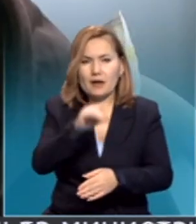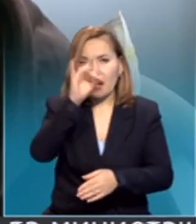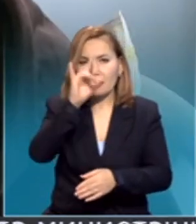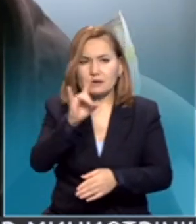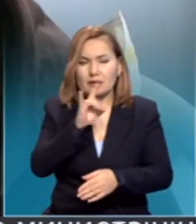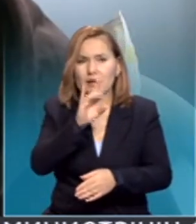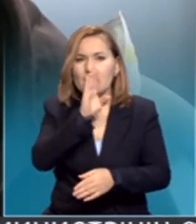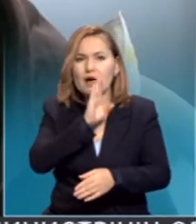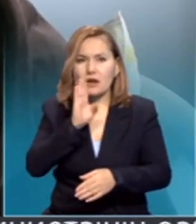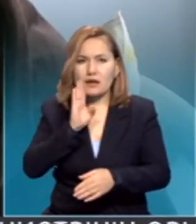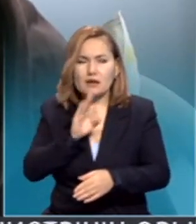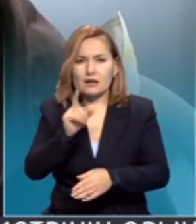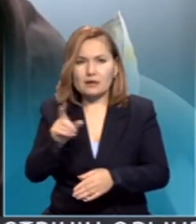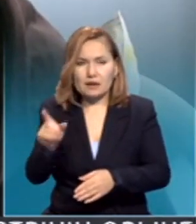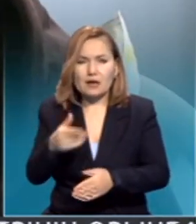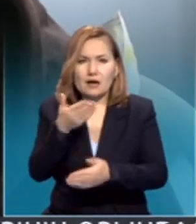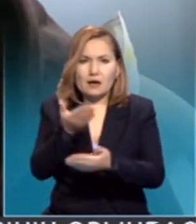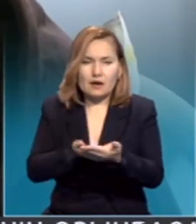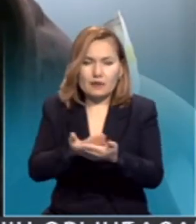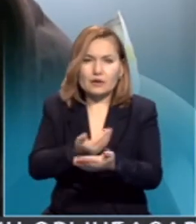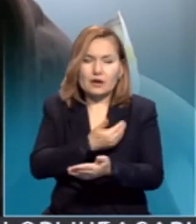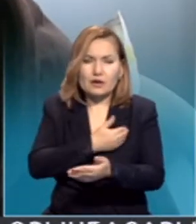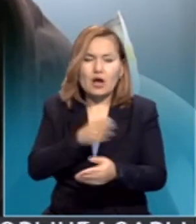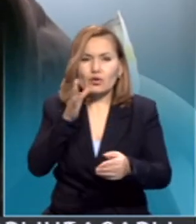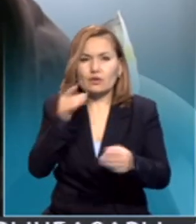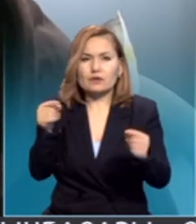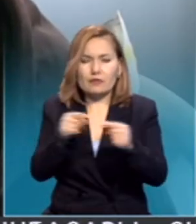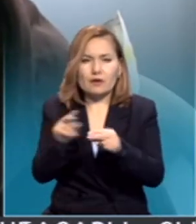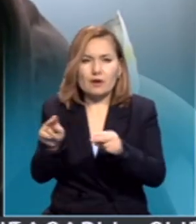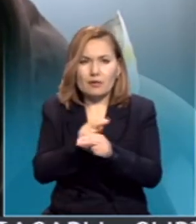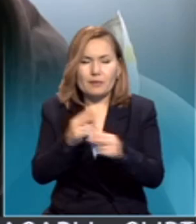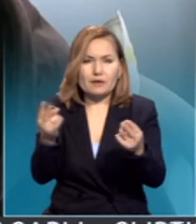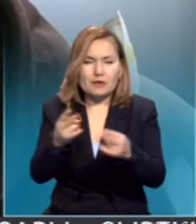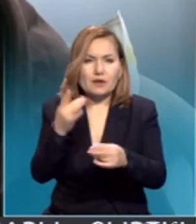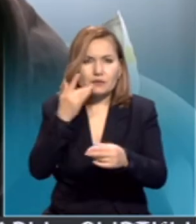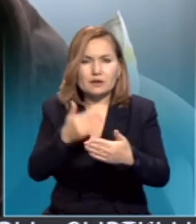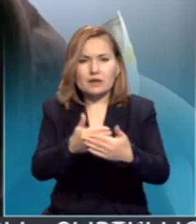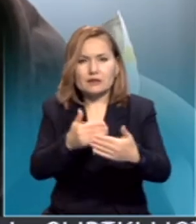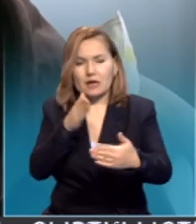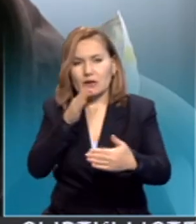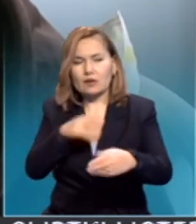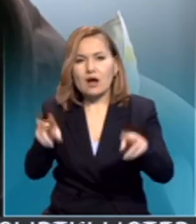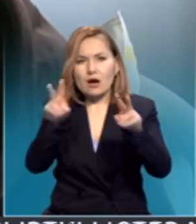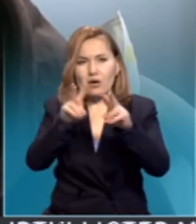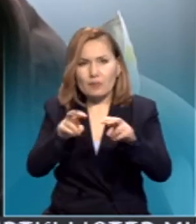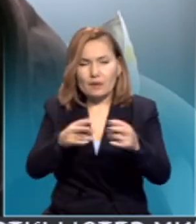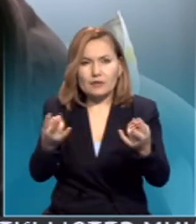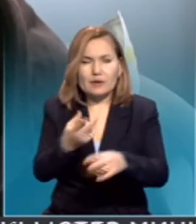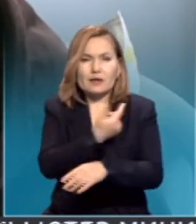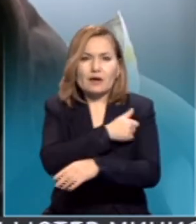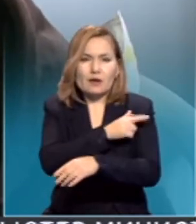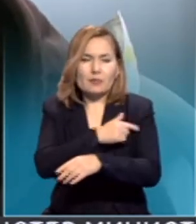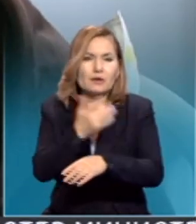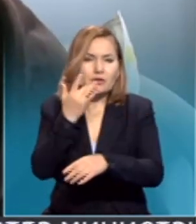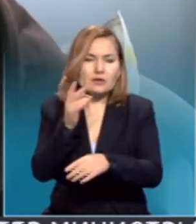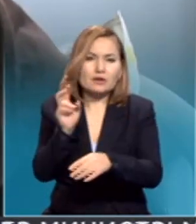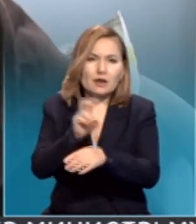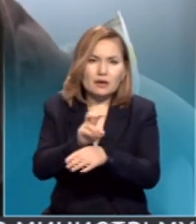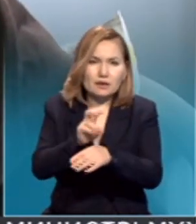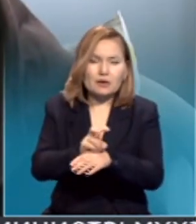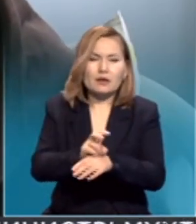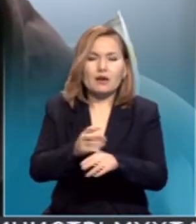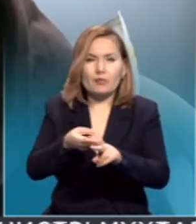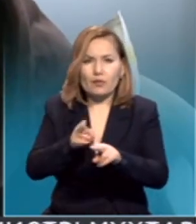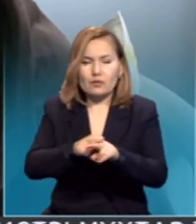дегенім, уақытында емделу керек, уақытында қаралу керек, уақытында бұл кәсіби мамандарға, медперсоналдарға жүгіну